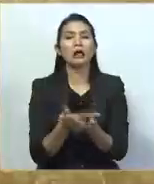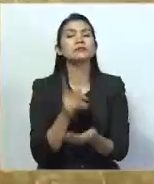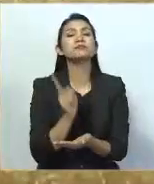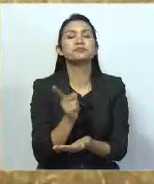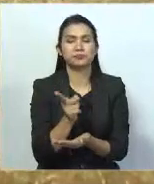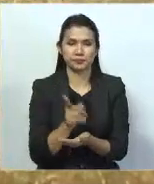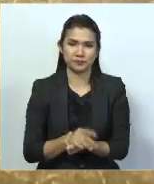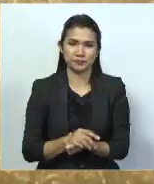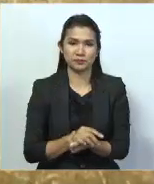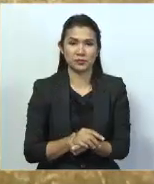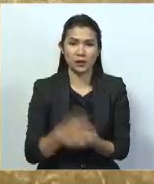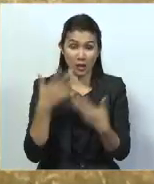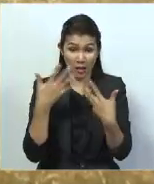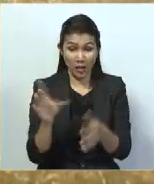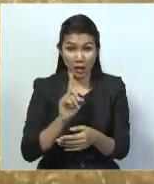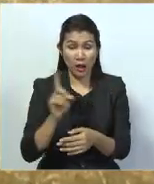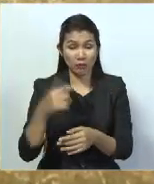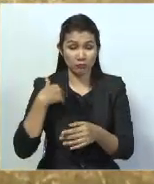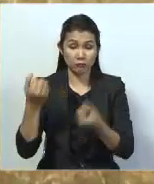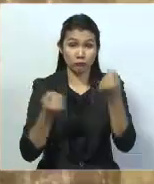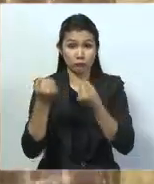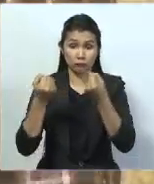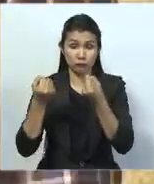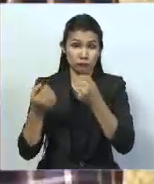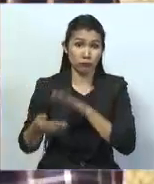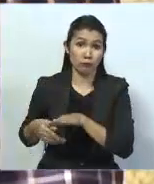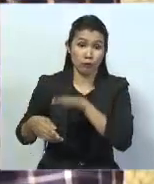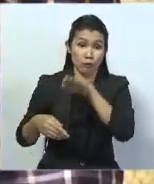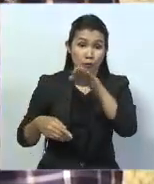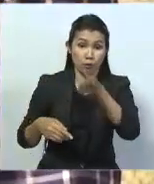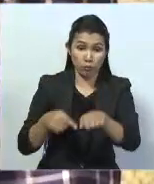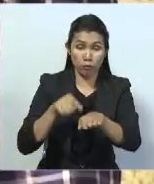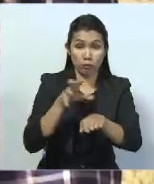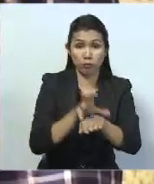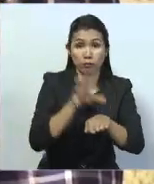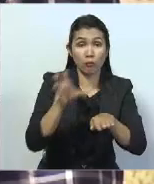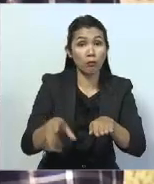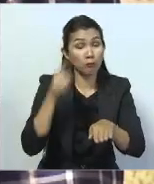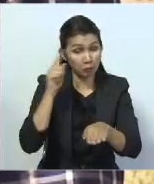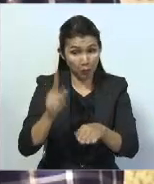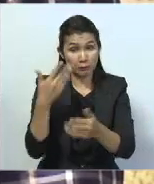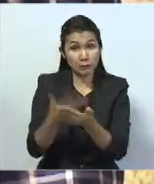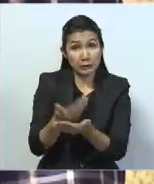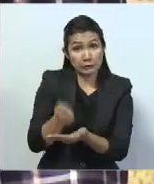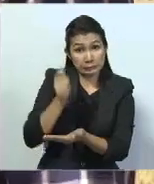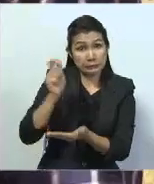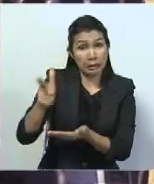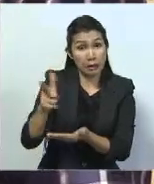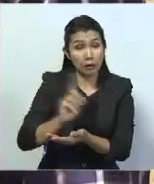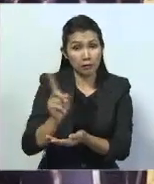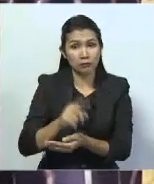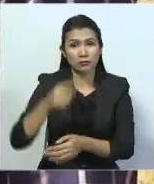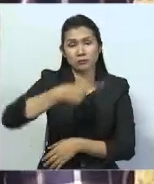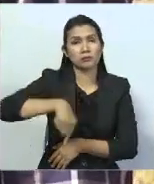ครับ แล้วเวลาเราเอาเข้ามาในพื้นที่ในท้องถิ่นเรามีการต้องเสียค่ามลพิษ ในพื้น